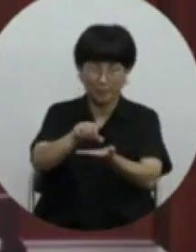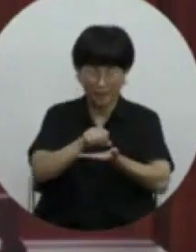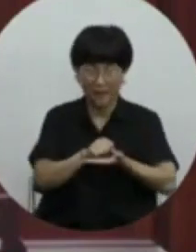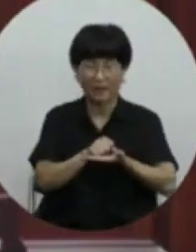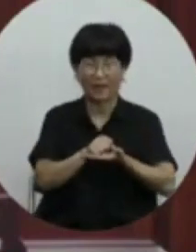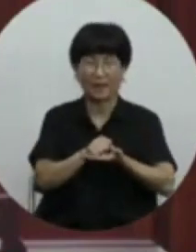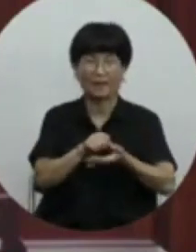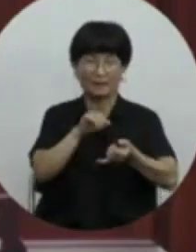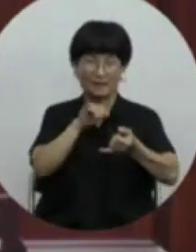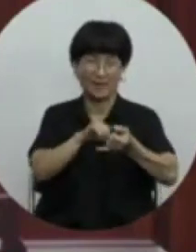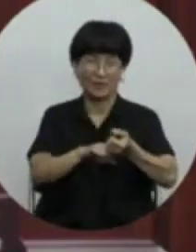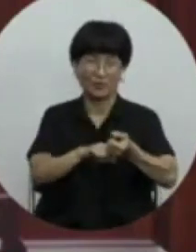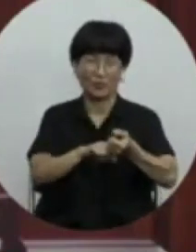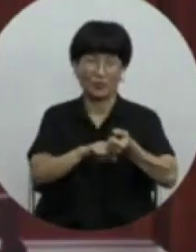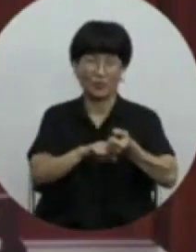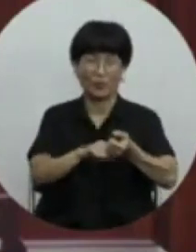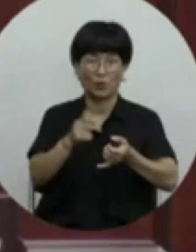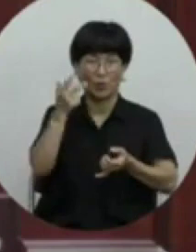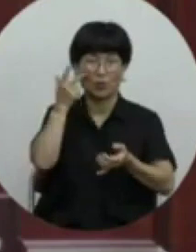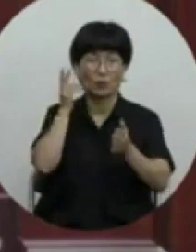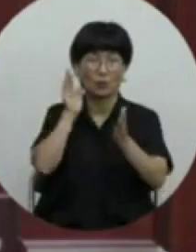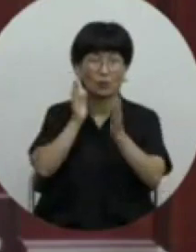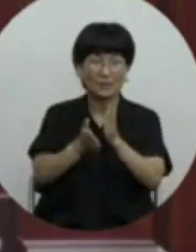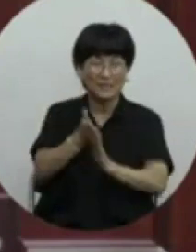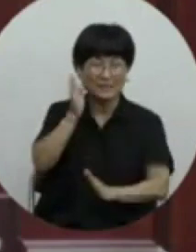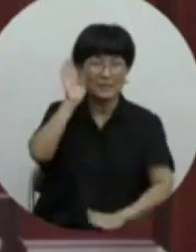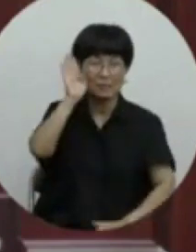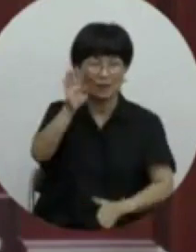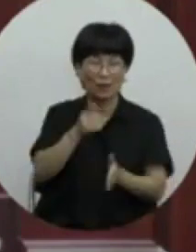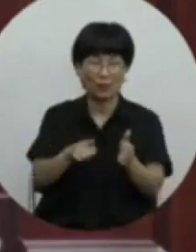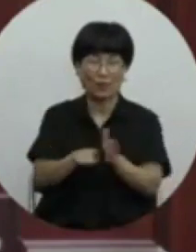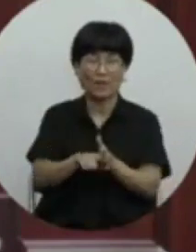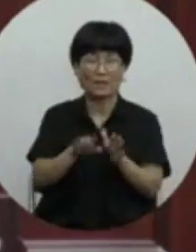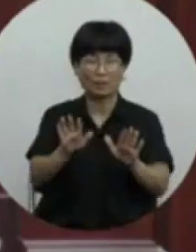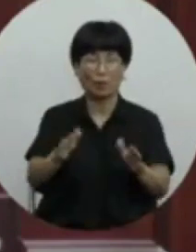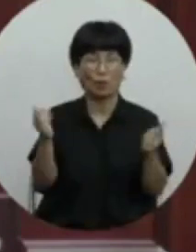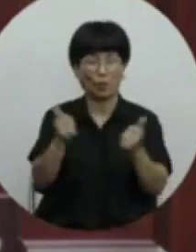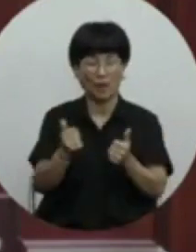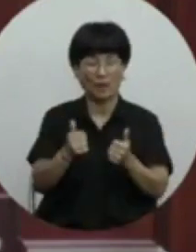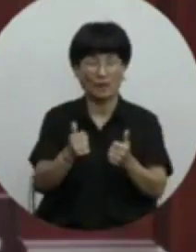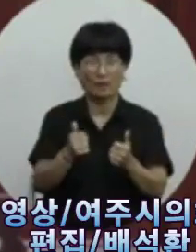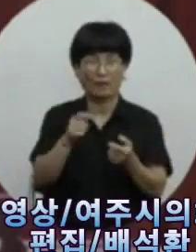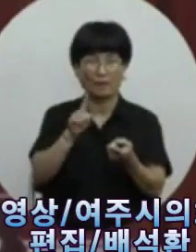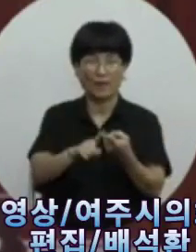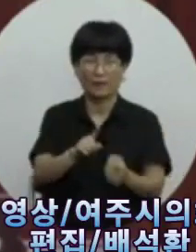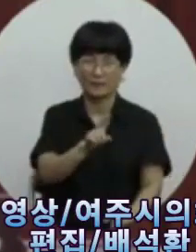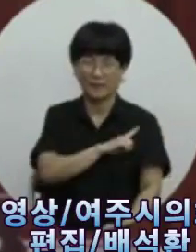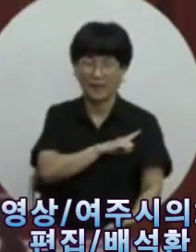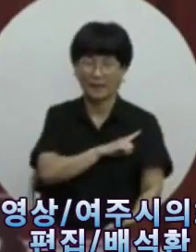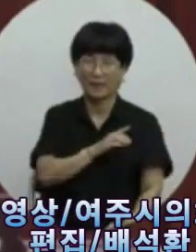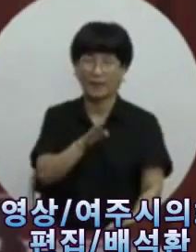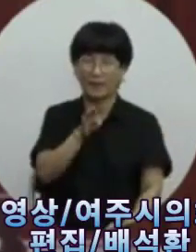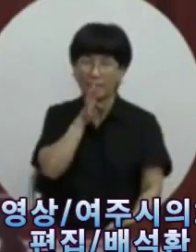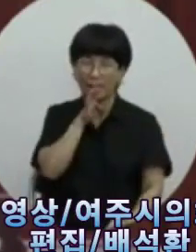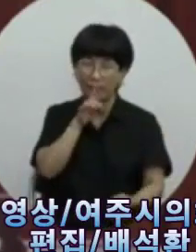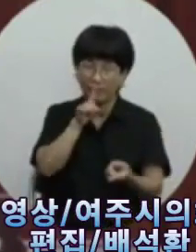것을 약속드리면서 여주의 미래를 위한 이번 임시회 의안에 대해 가장 합리적인